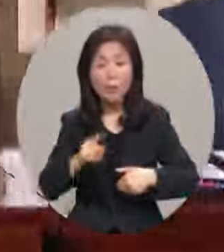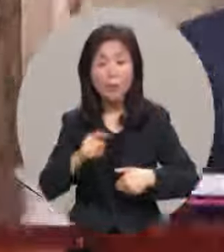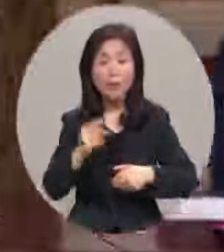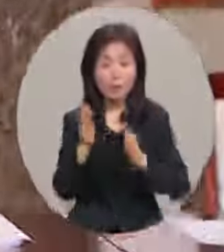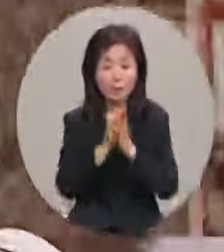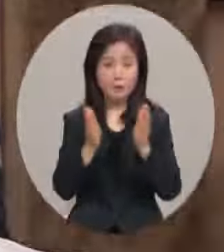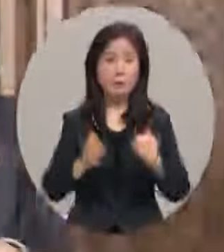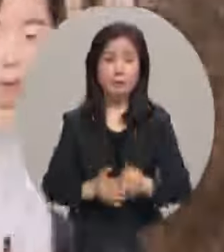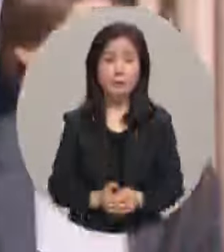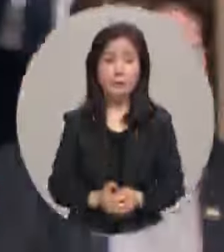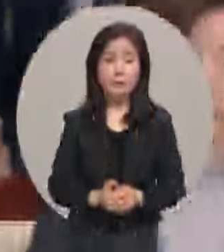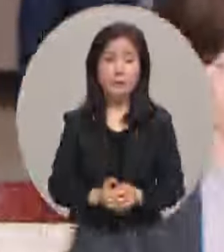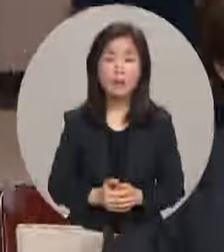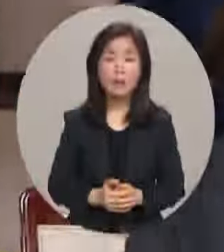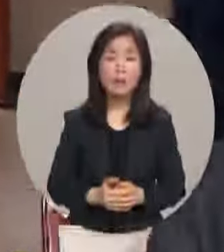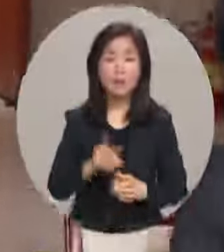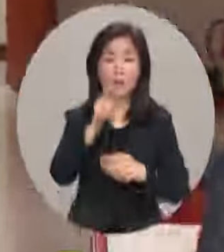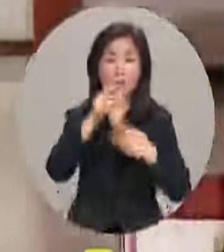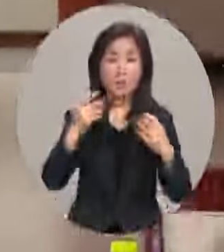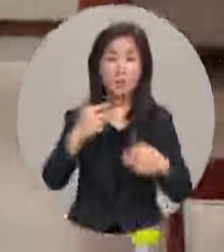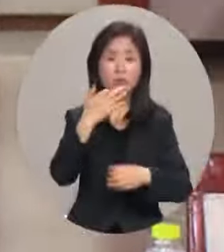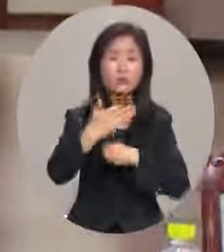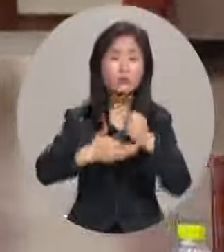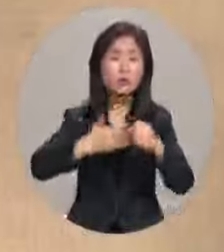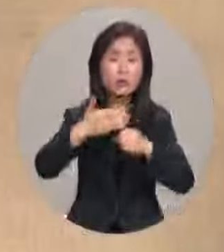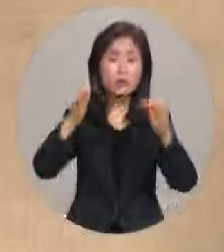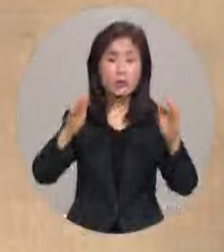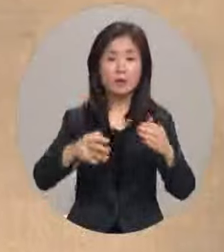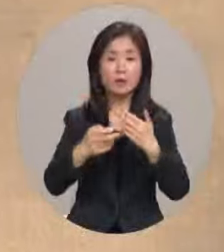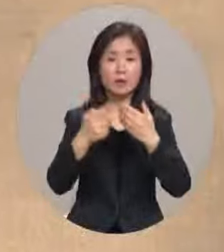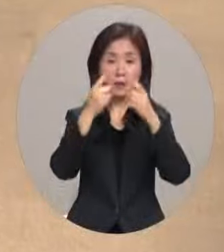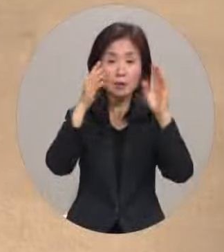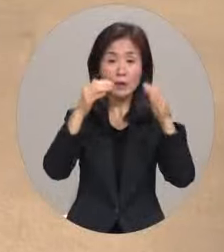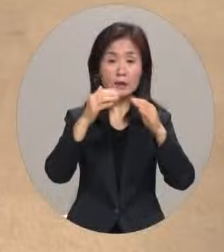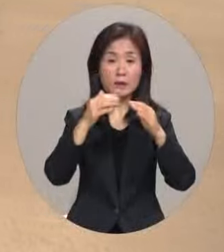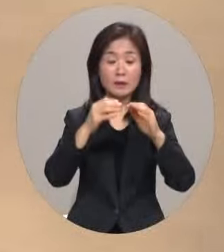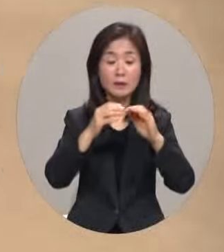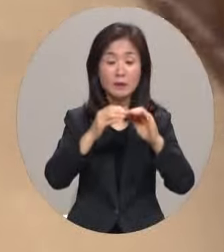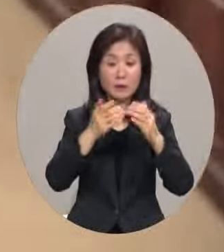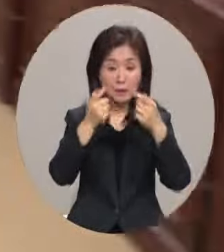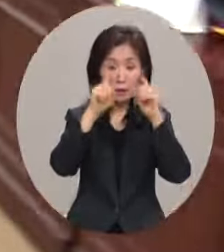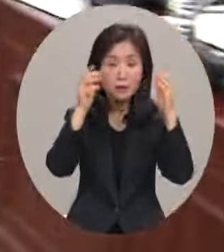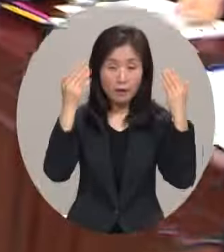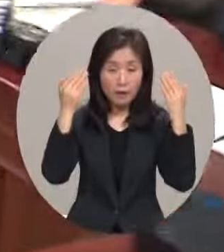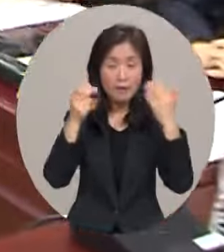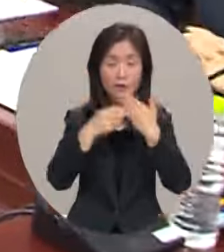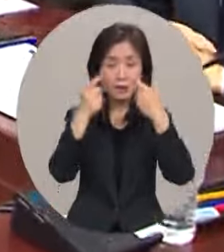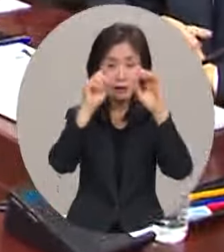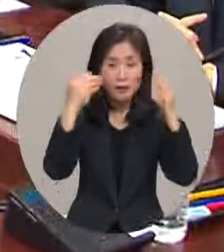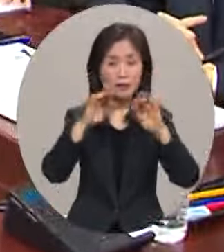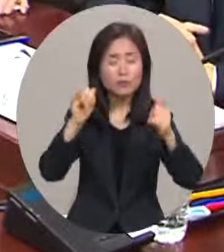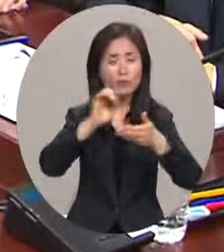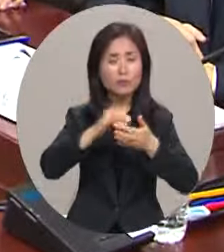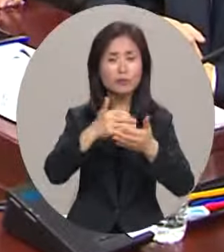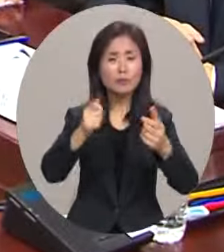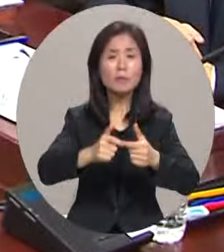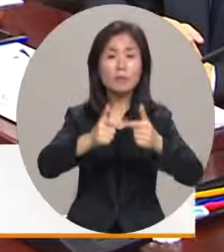정부가 19년 만에 의과대학 입학 정원을 확대하겠다는 방침을 확정했습니다. 현재